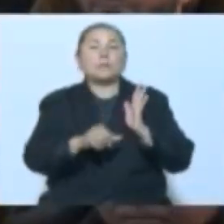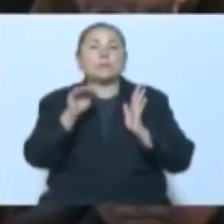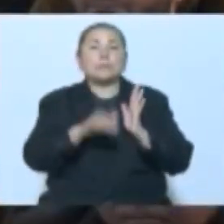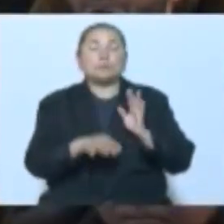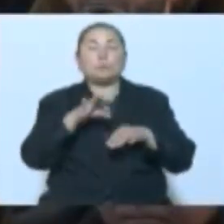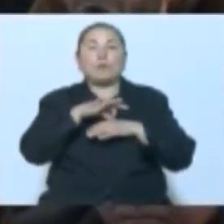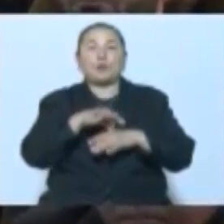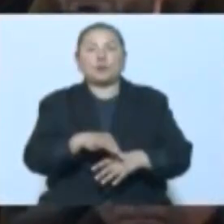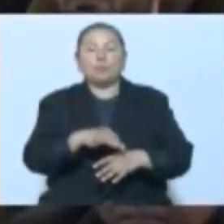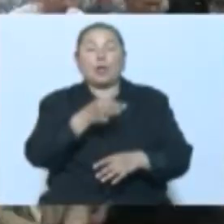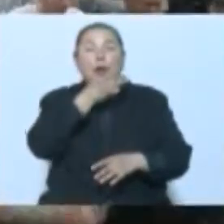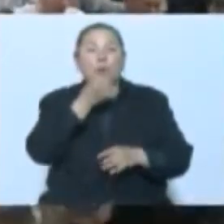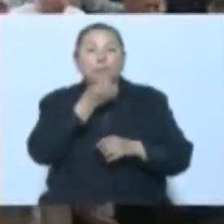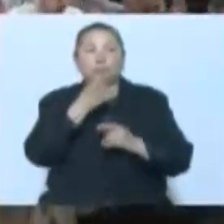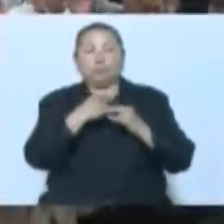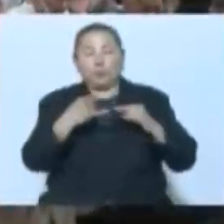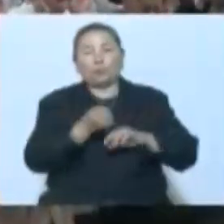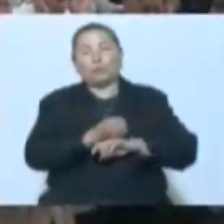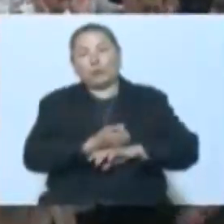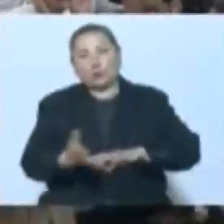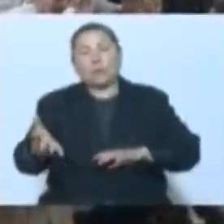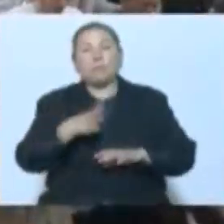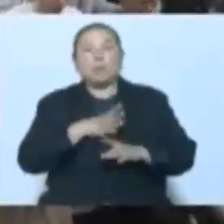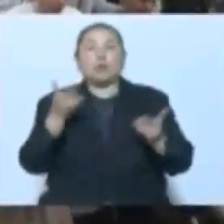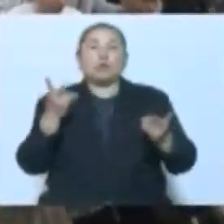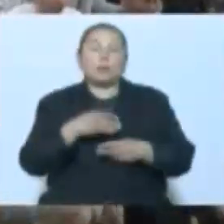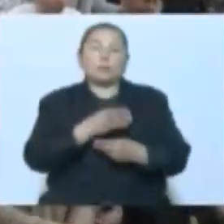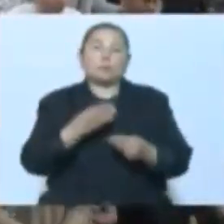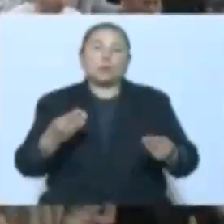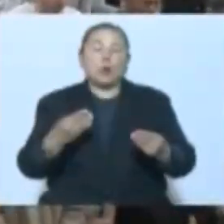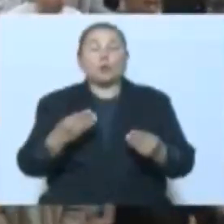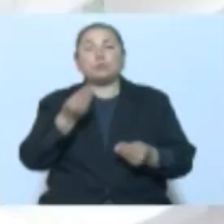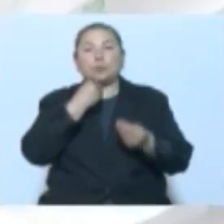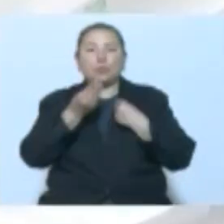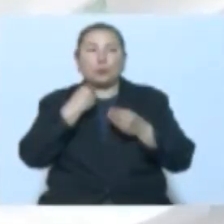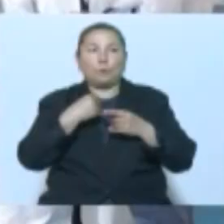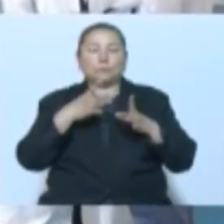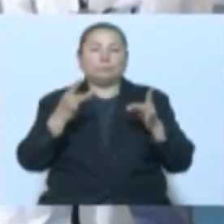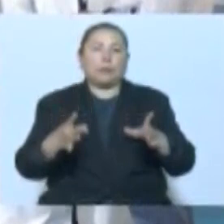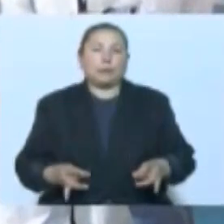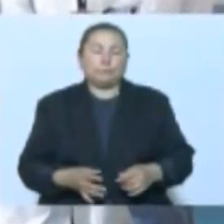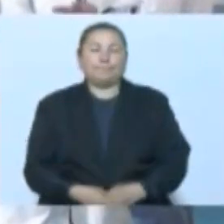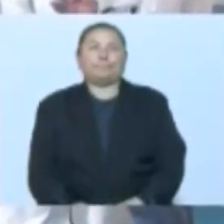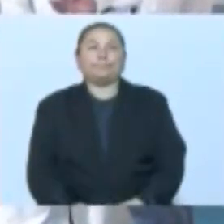был проведен ауза-шар. Кроме того, для нуждающихся были розданы продуктовые корзины.